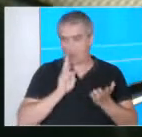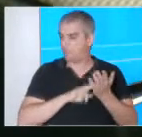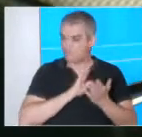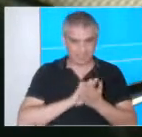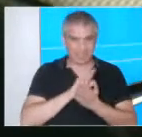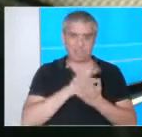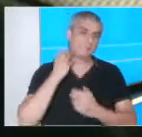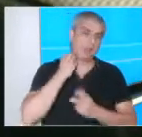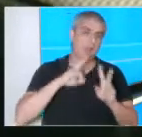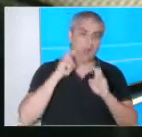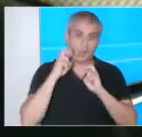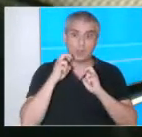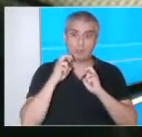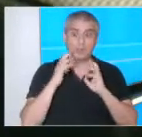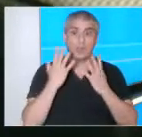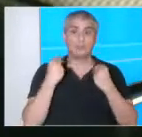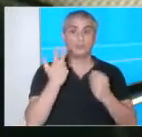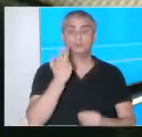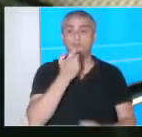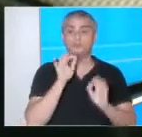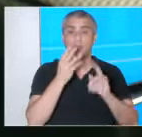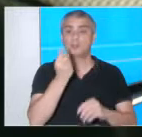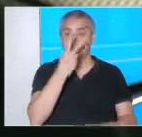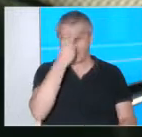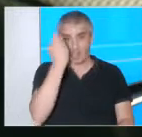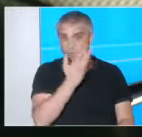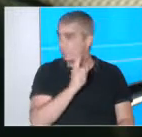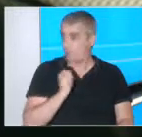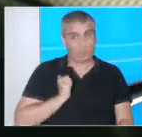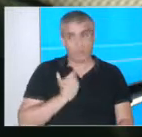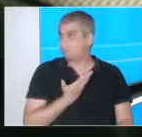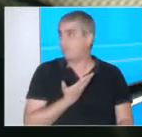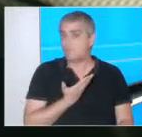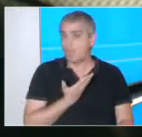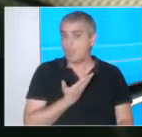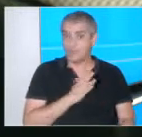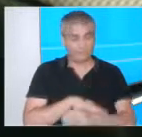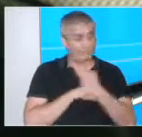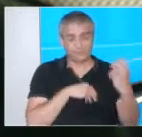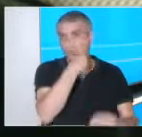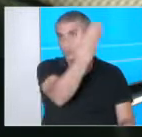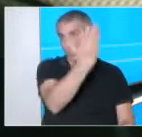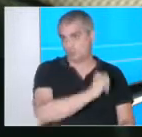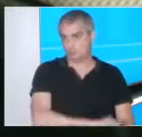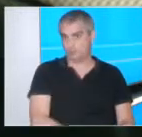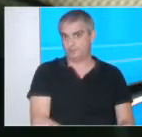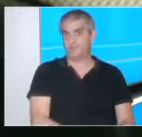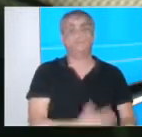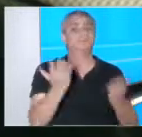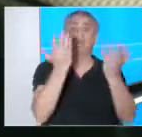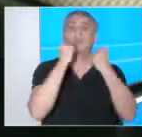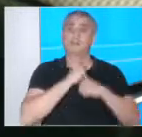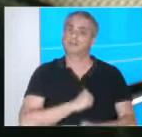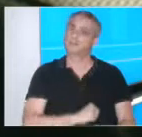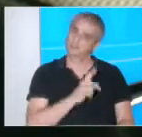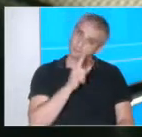לכם, אתם מעלוקות. איך נותנים 30 מיליארד שקל לערבים? הם לא נוסעים בנטל, והשמאל נותן את זה היום. טוב, עכשיו יש לכם כאן